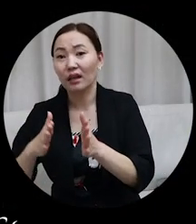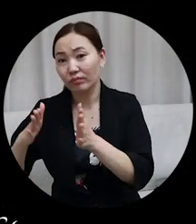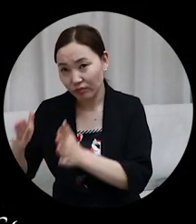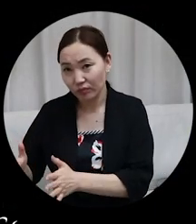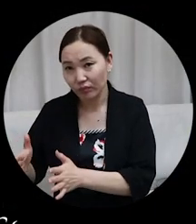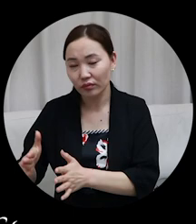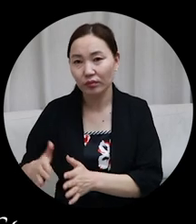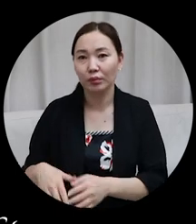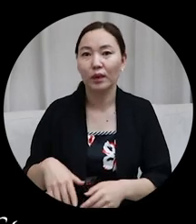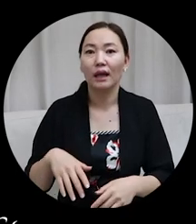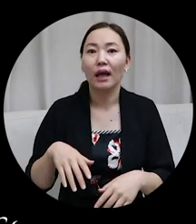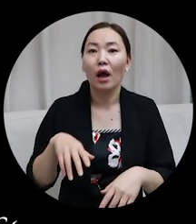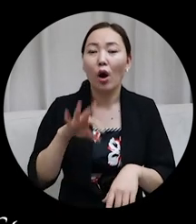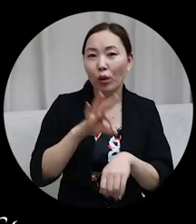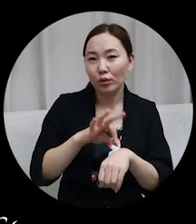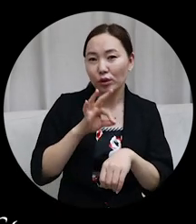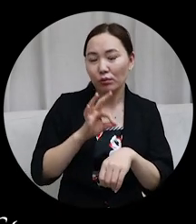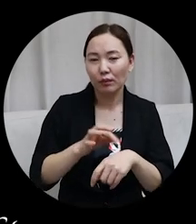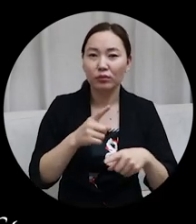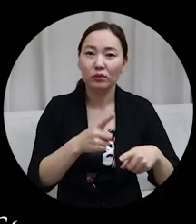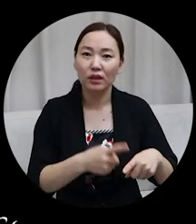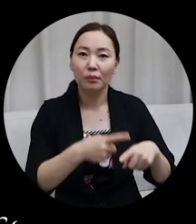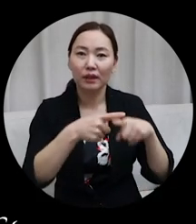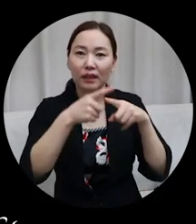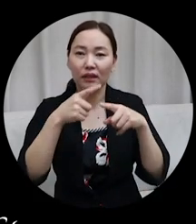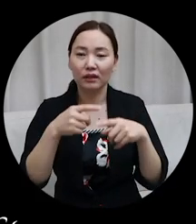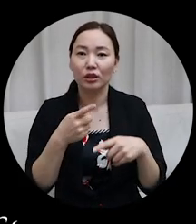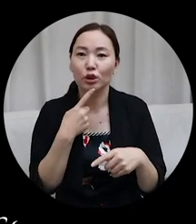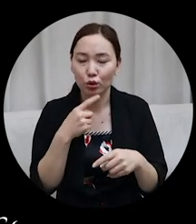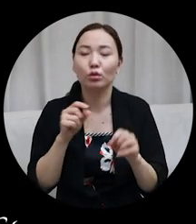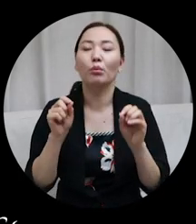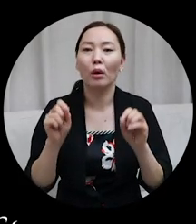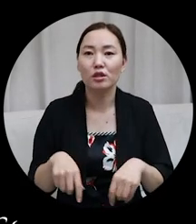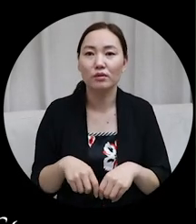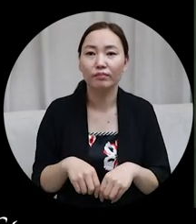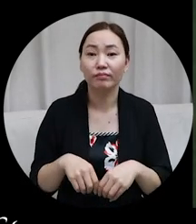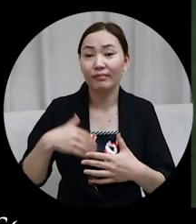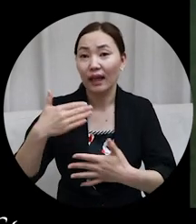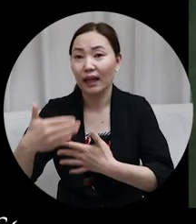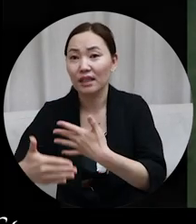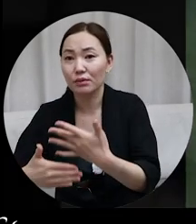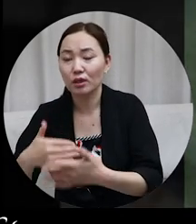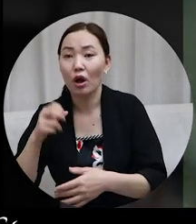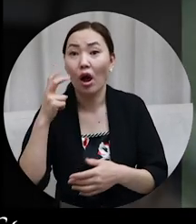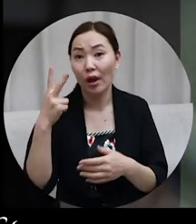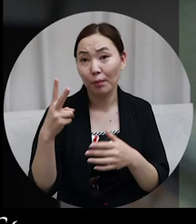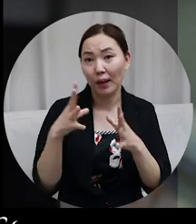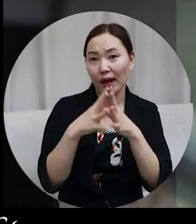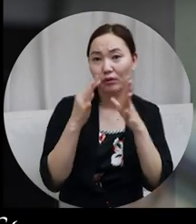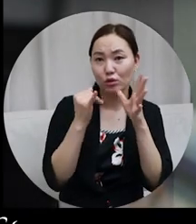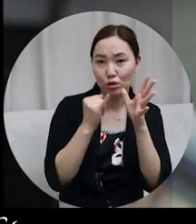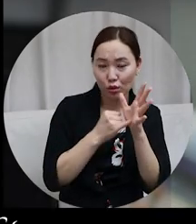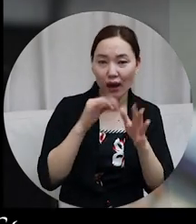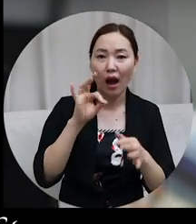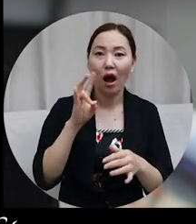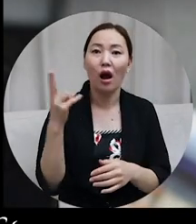идэх юм лээ. Ерөөсөө одоо юу гэдэг тэгээд нэг тогтоод эдгээд нэг сайн үр дүн гарахгүй. Тэгж явсаар байгаал